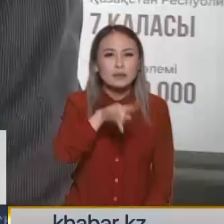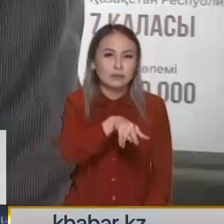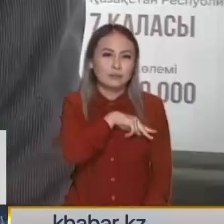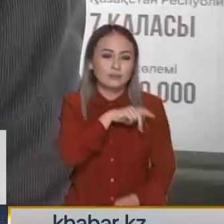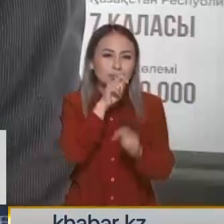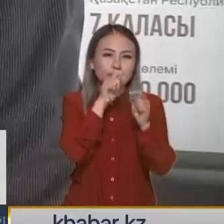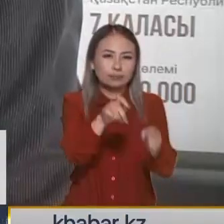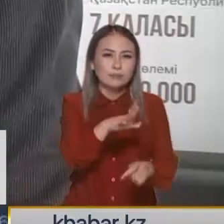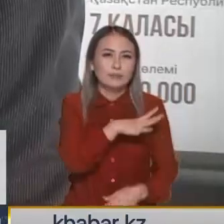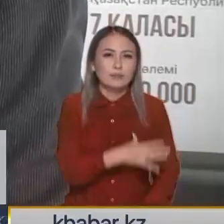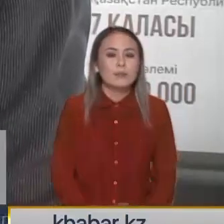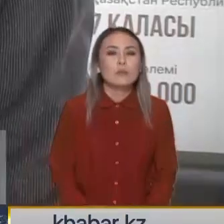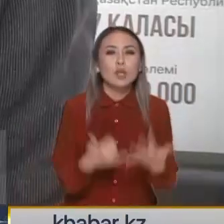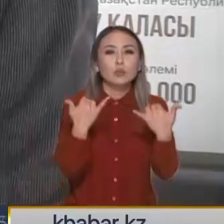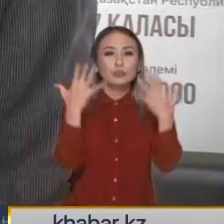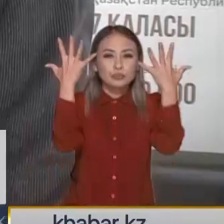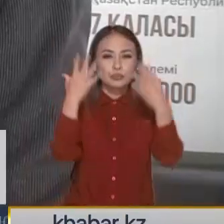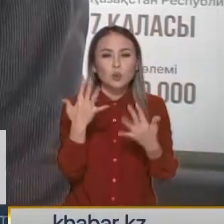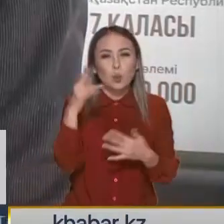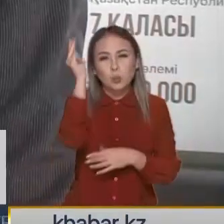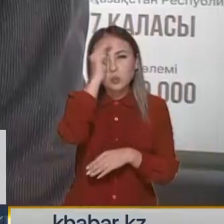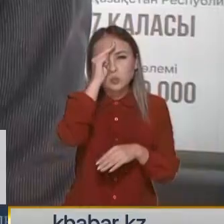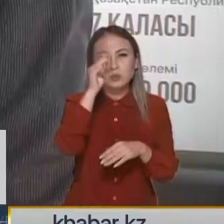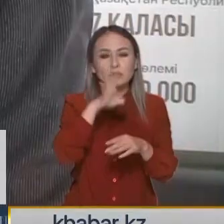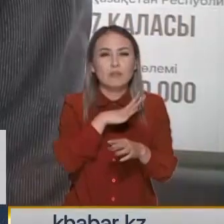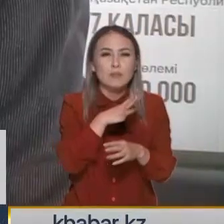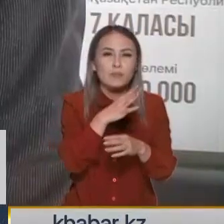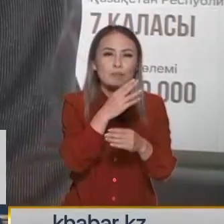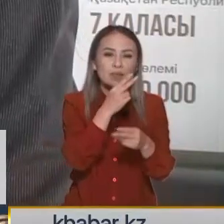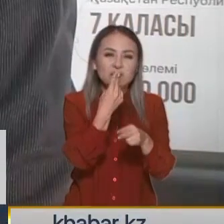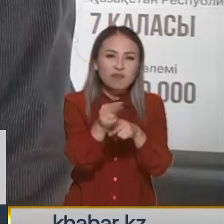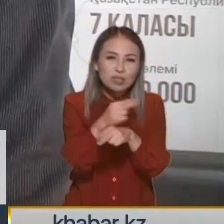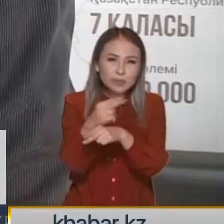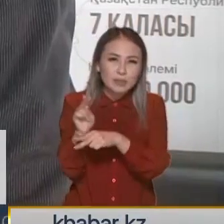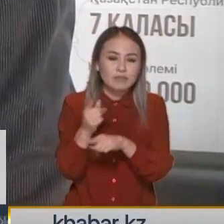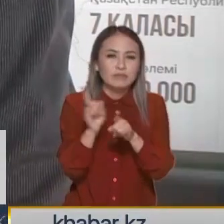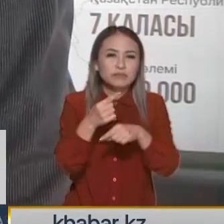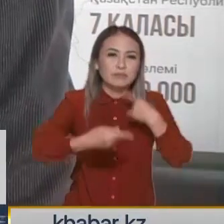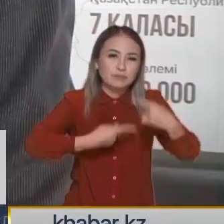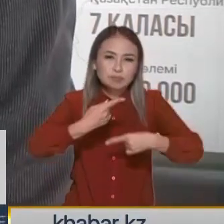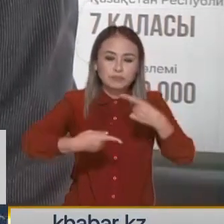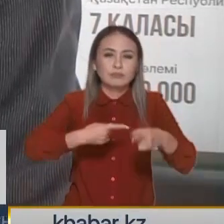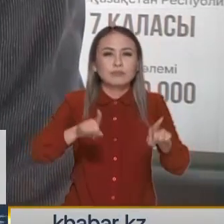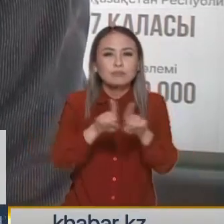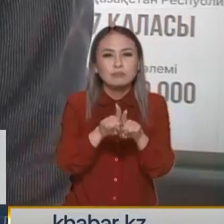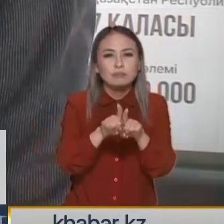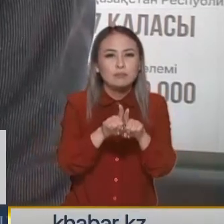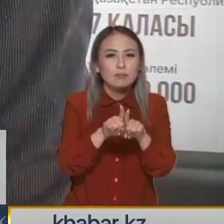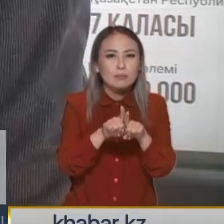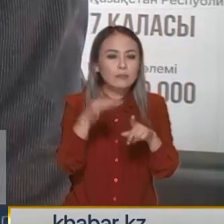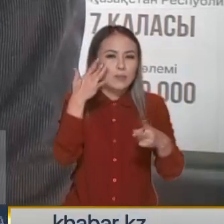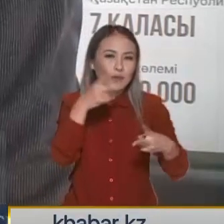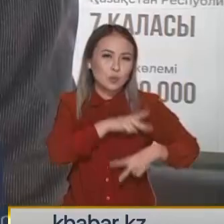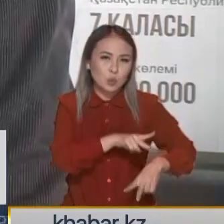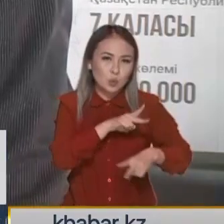марапатталды. Бүгінгі күні оқушыларға қаншама жақсы тәлім тәрбие беріп, саналы ұрпақты өсіріп, олардың өлшеусіз еңбек